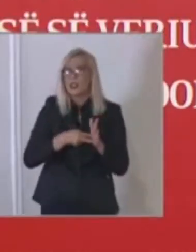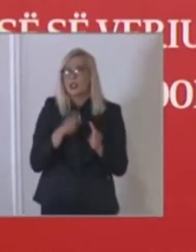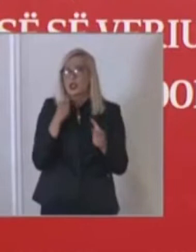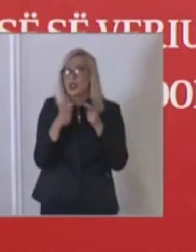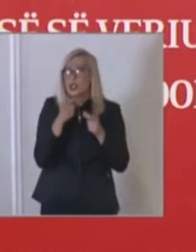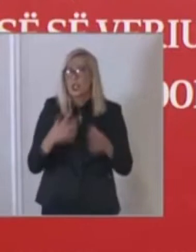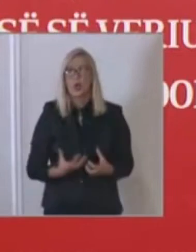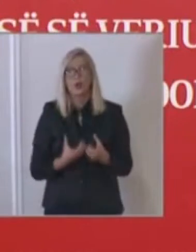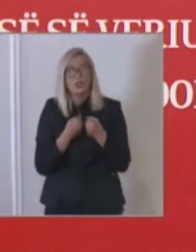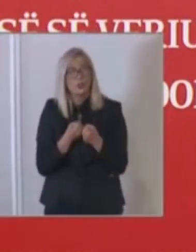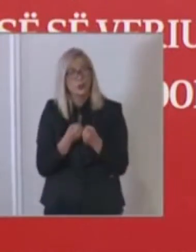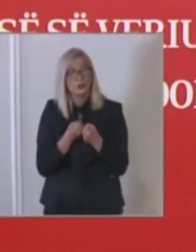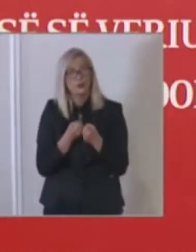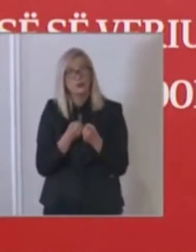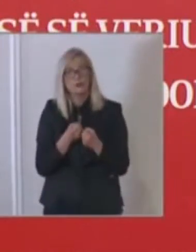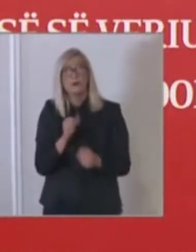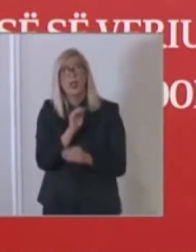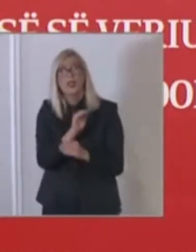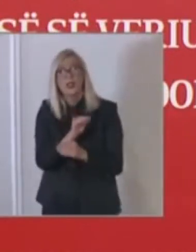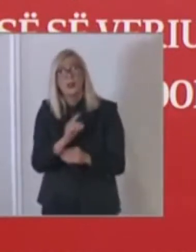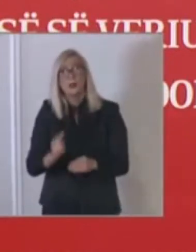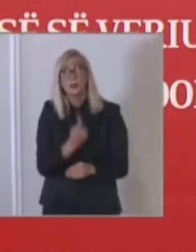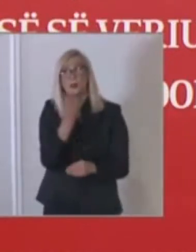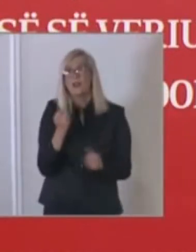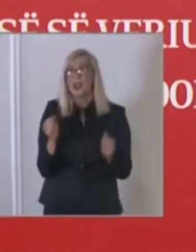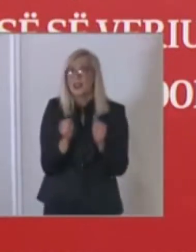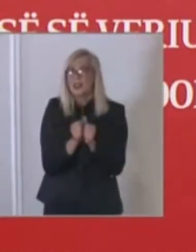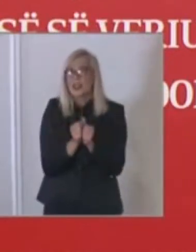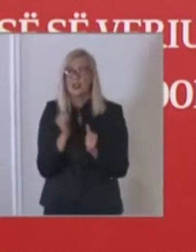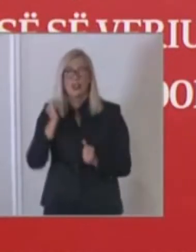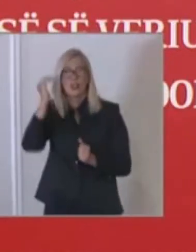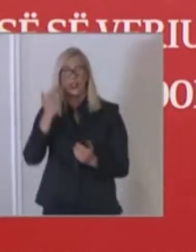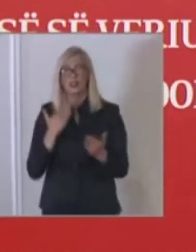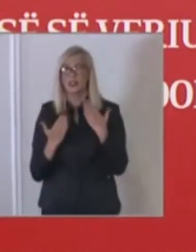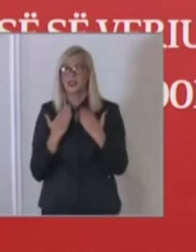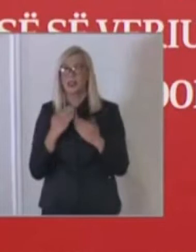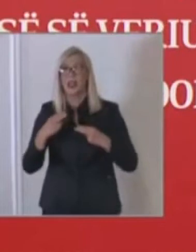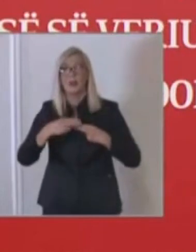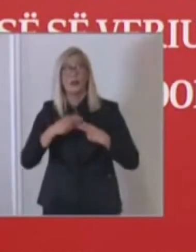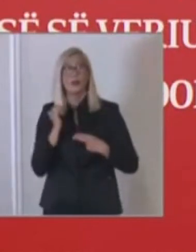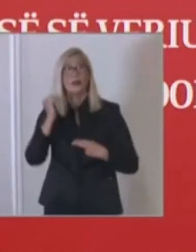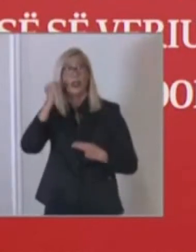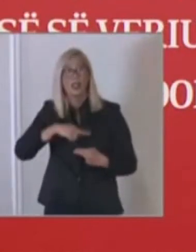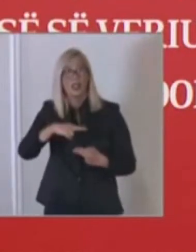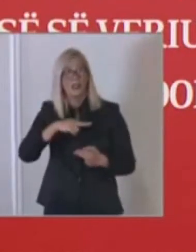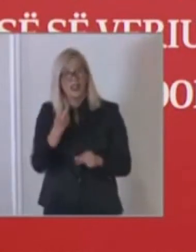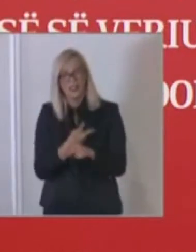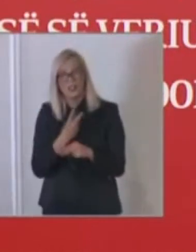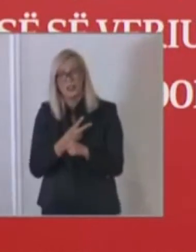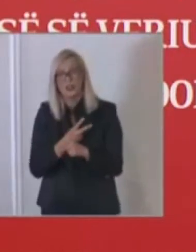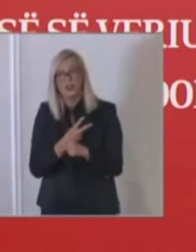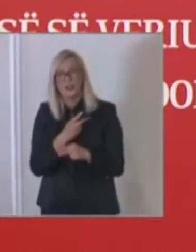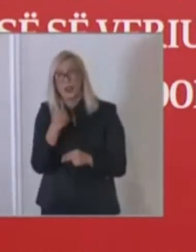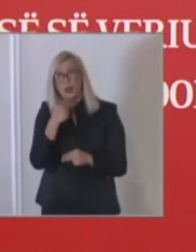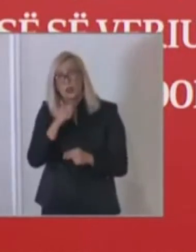Presim intensifikim të dialogut politik dhe mbajtjen e seancës e paralajmëruar mes dy qeverive, me njëherë pasi kushtet ta lejojnë këtë. Ajo ngjarje do të jetë